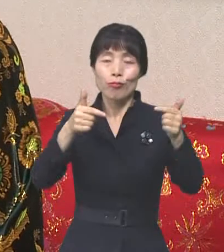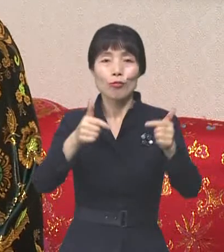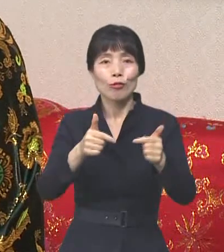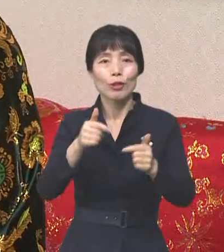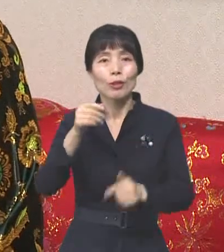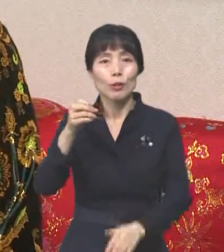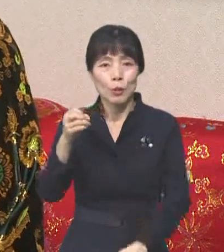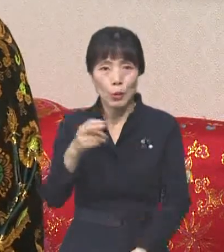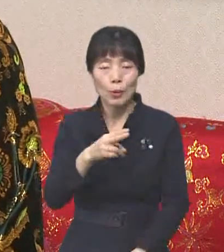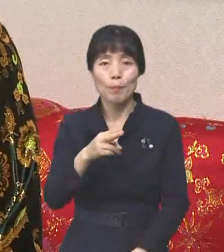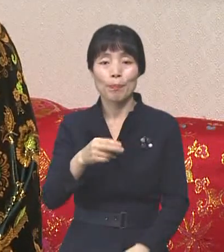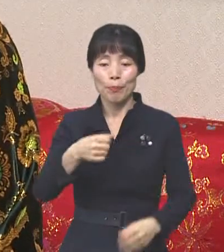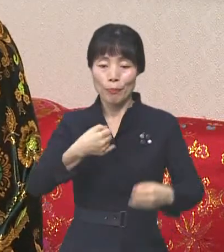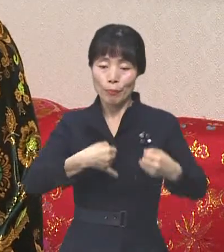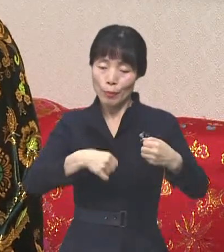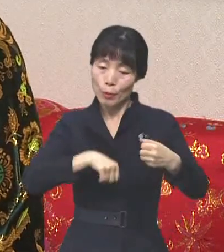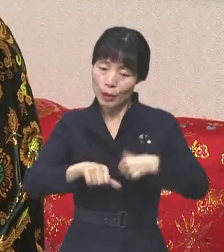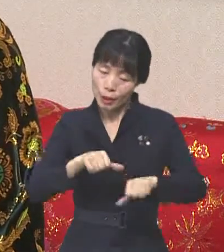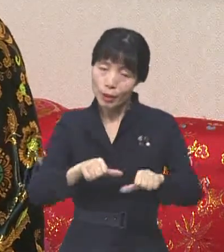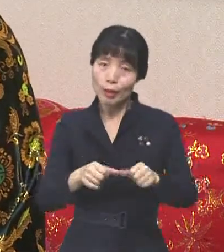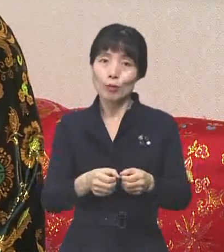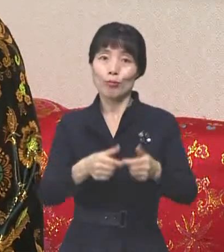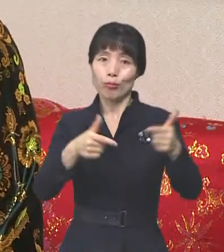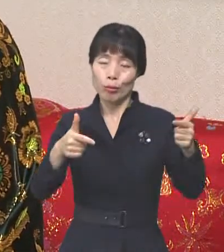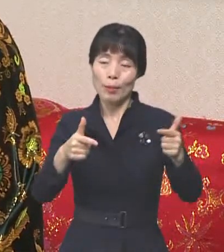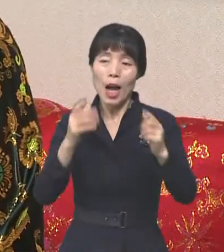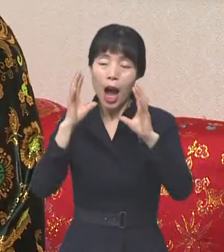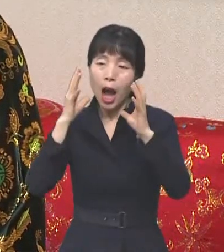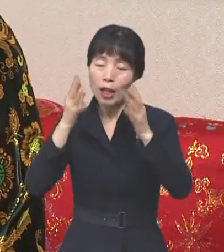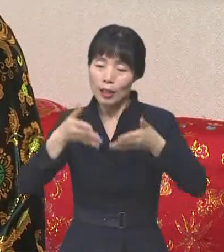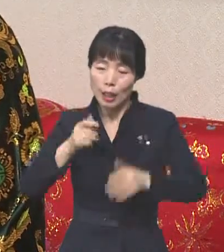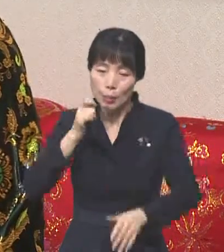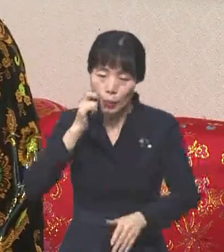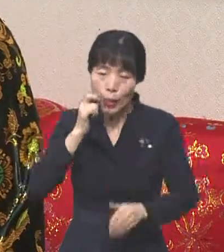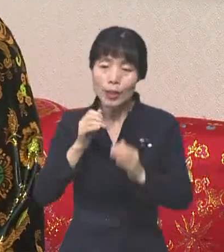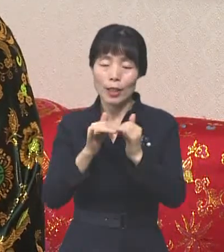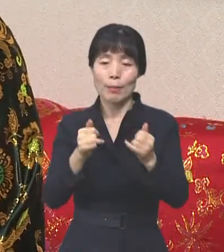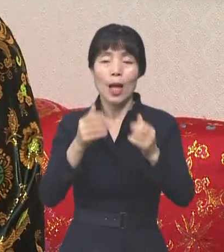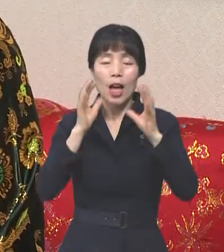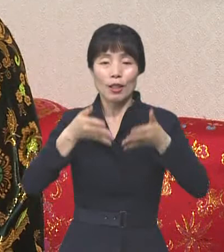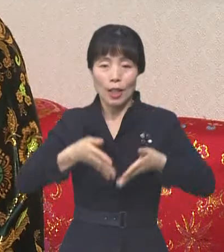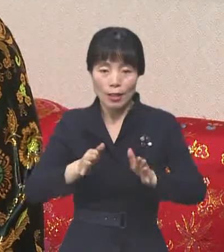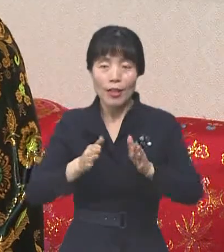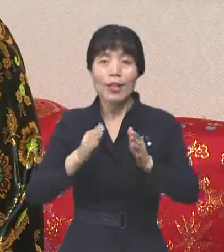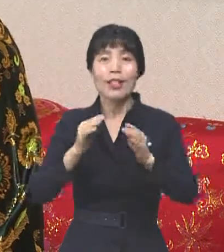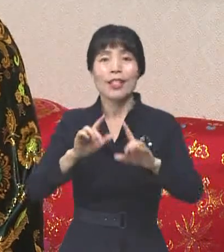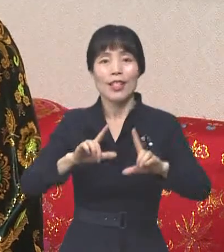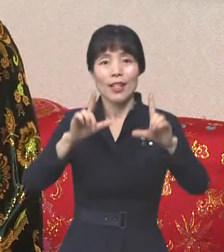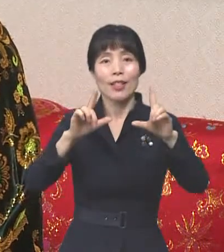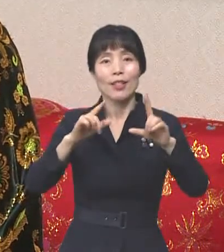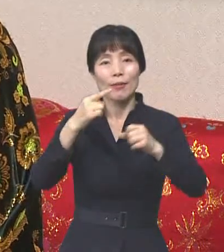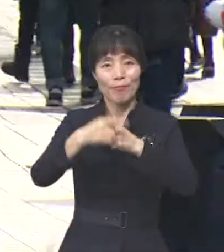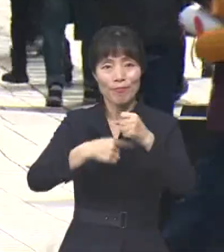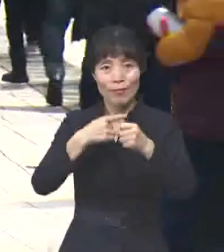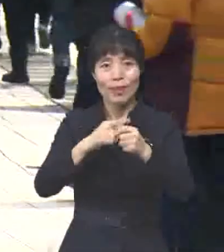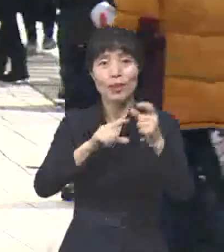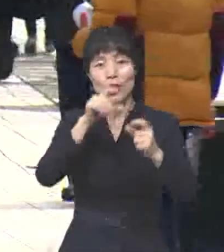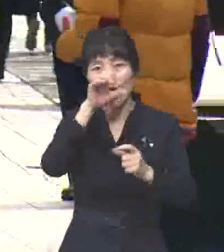해고 자손들도 뭐 예를 들어서 애기 없는 사람도 늘어날 수 있는 해고 그런 해니까 더 좋을 것